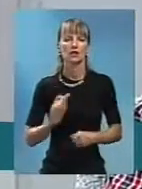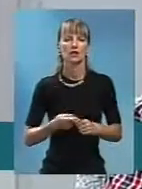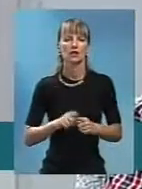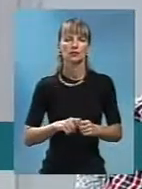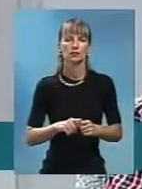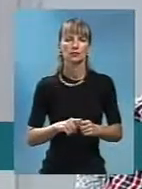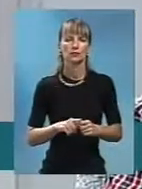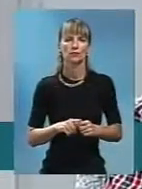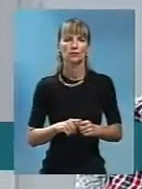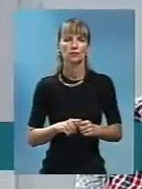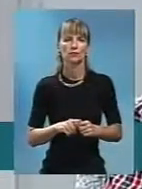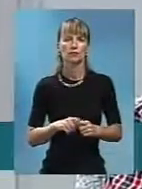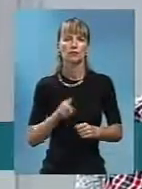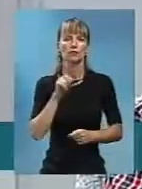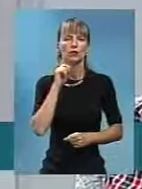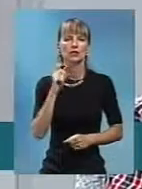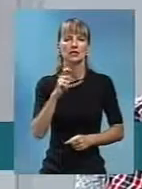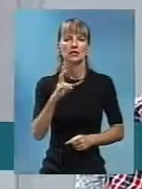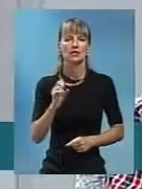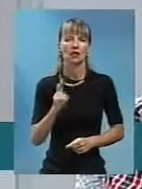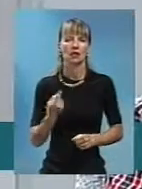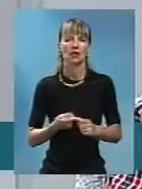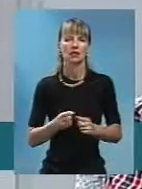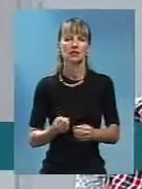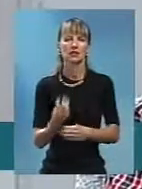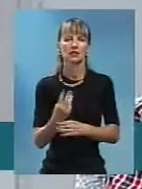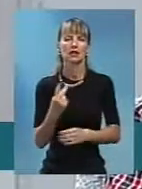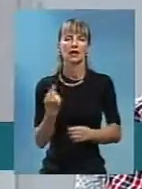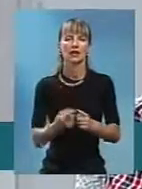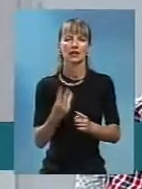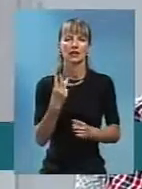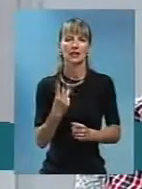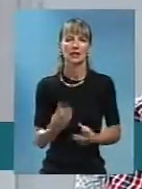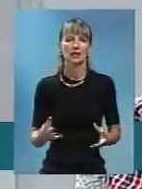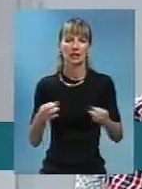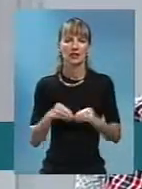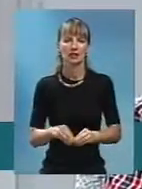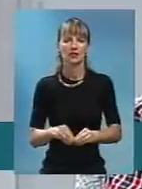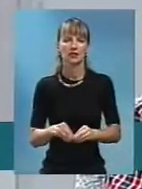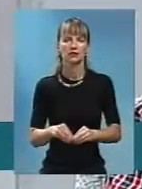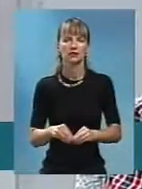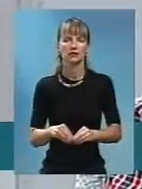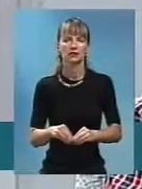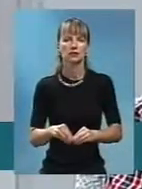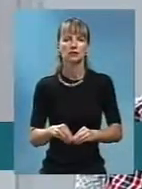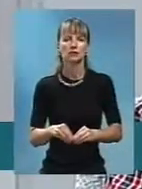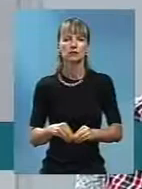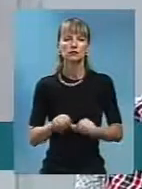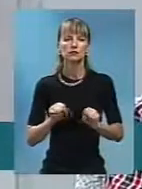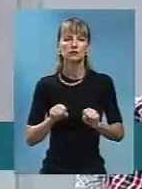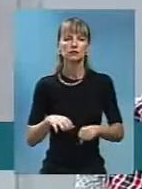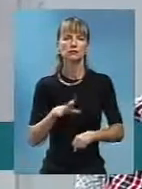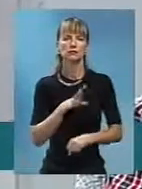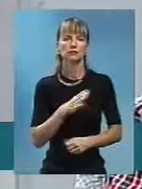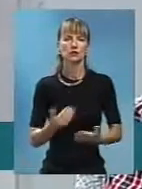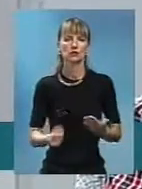молодий знак, це тризуб, це триєдиність, це можуть бути